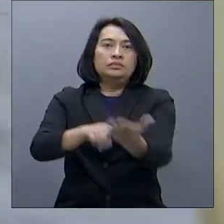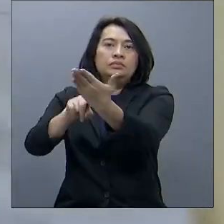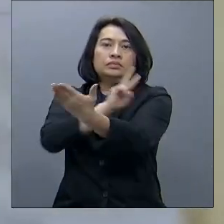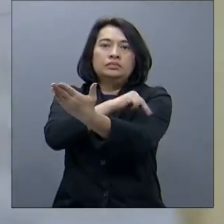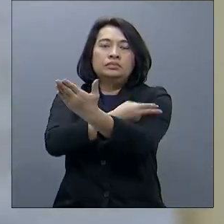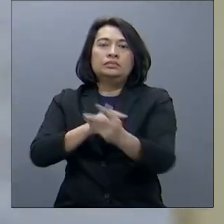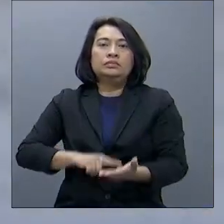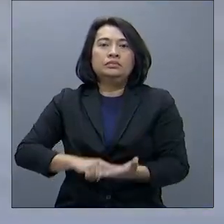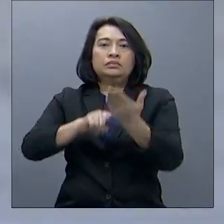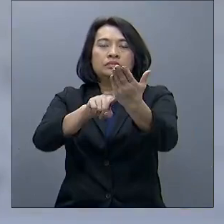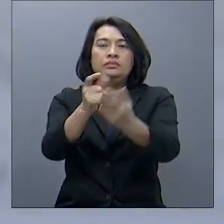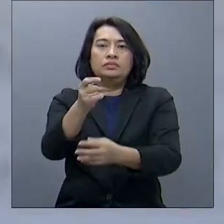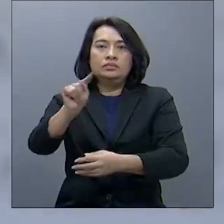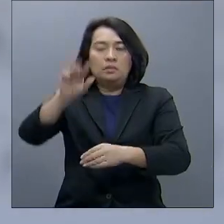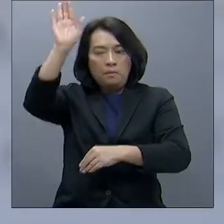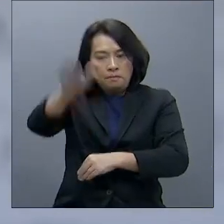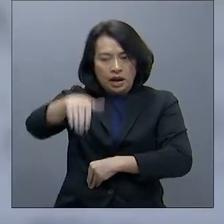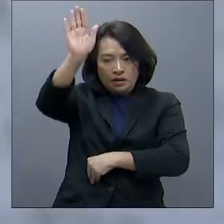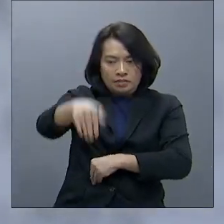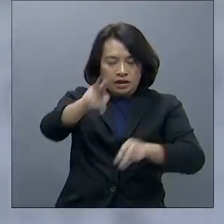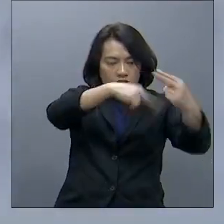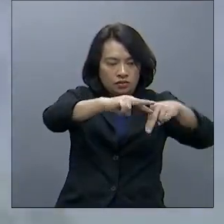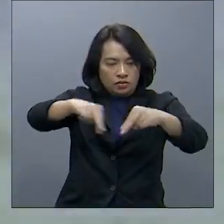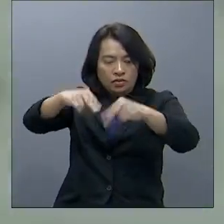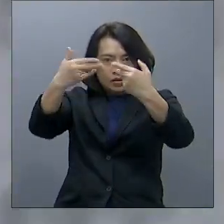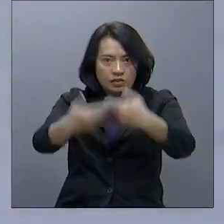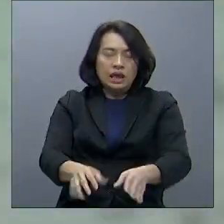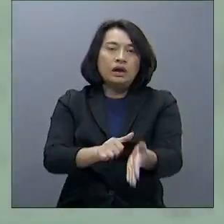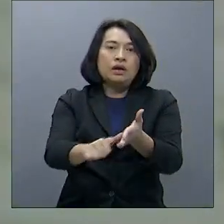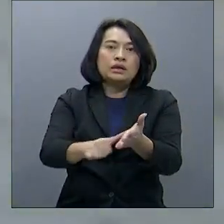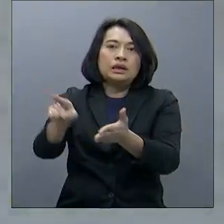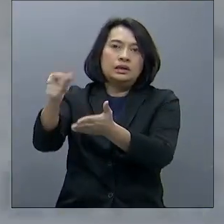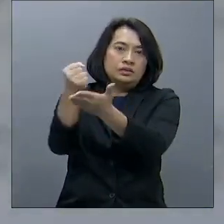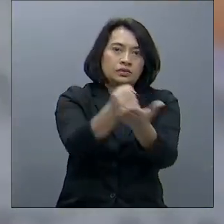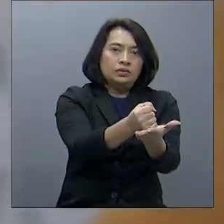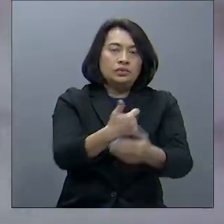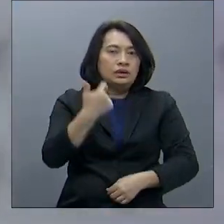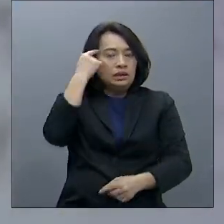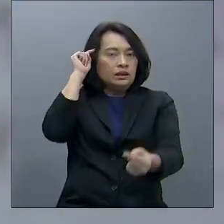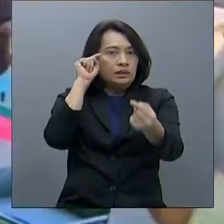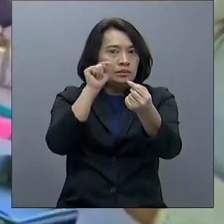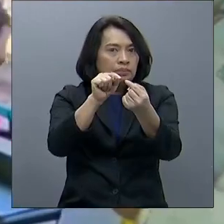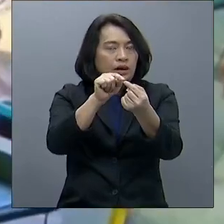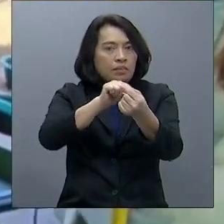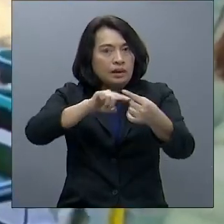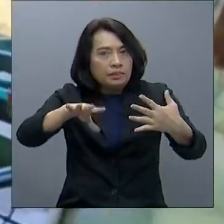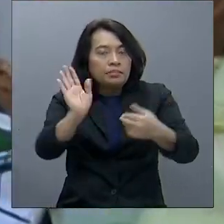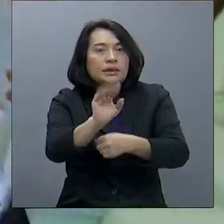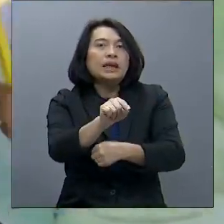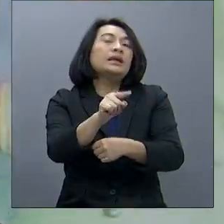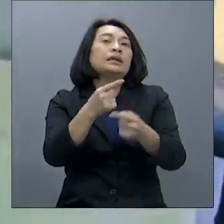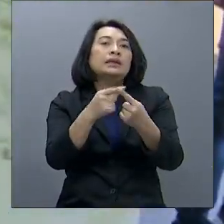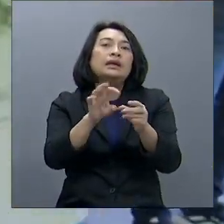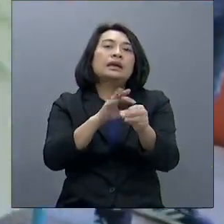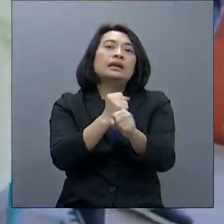ต.ให้เข้ามาตรวจสอบและสั่งให้แก้ไขโดยเธอนั้นไม่มีเจตนาขัดขวางการประกอบอาชีพแปรรูปไส้เดือนห